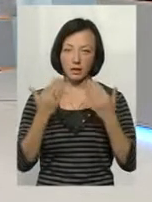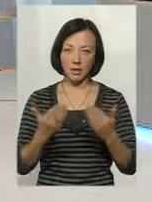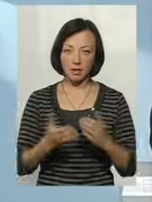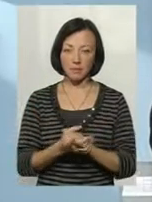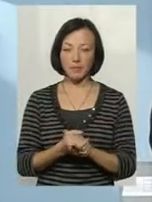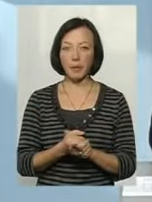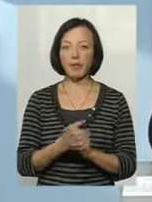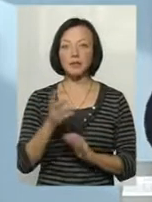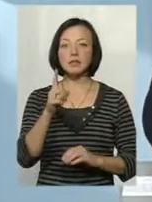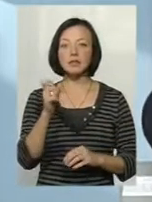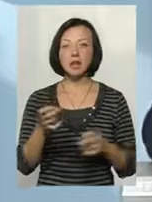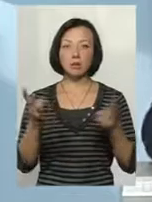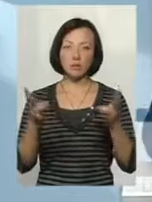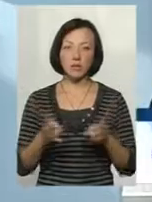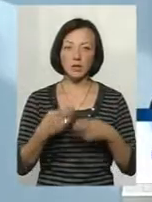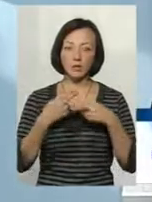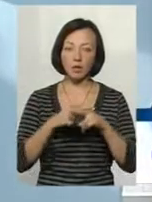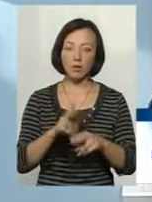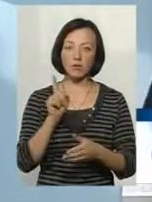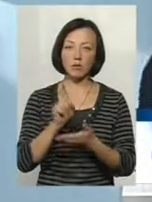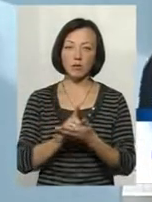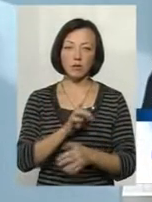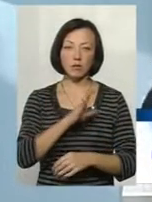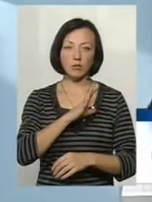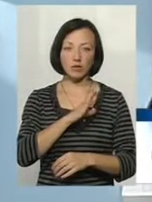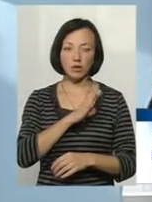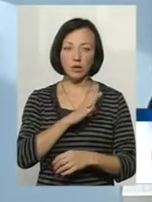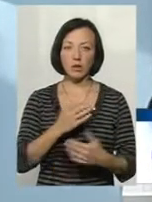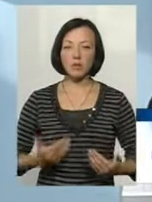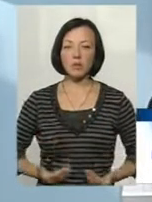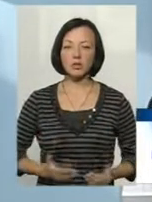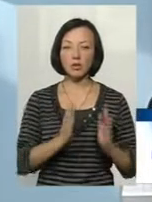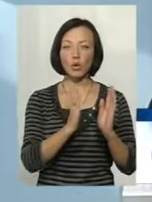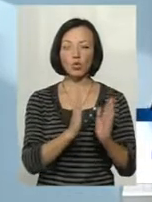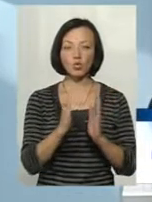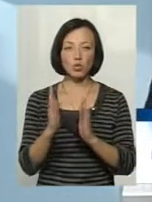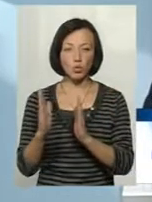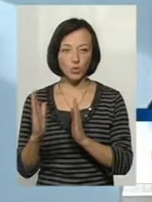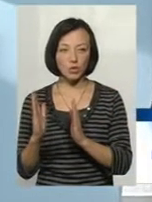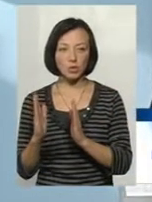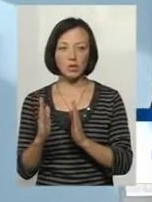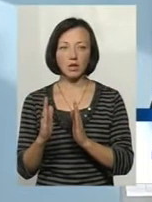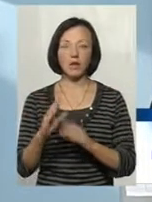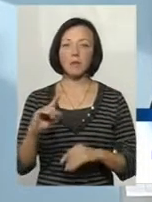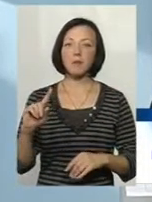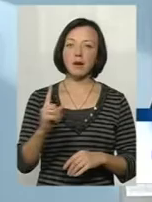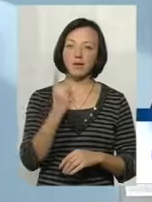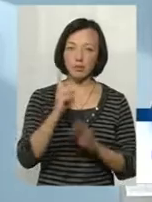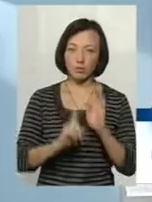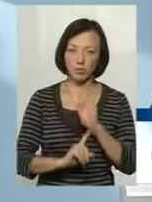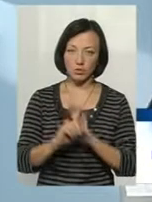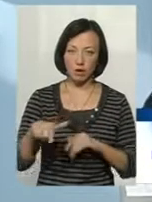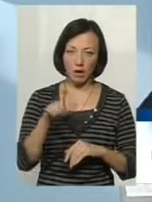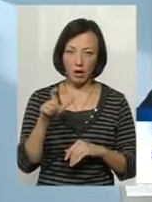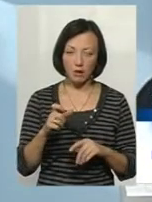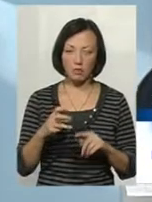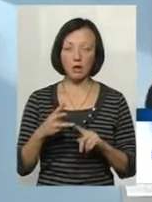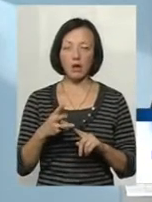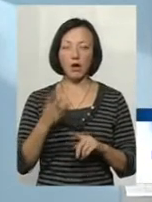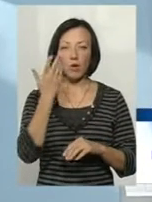за необхідністю. Інструктаж повинен проходити мешканці гуртожитків, при первинному пуску газу,